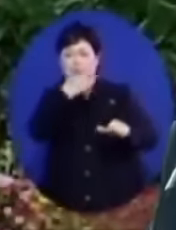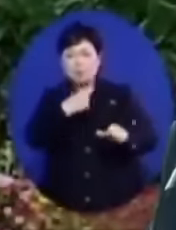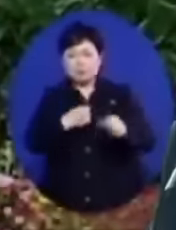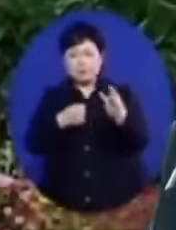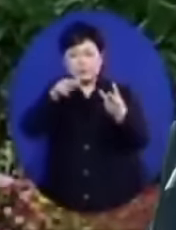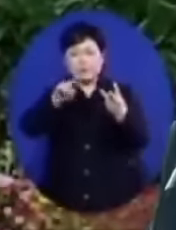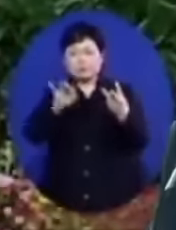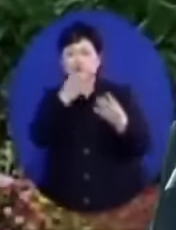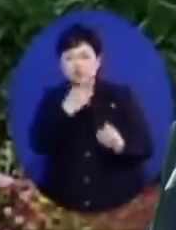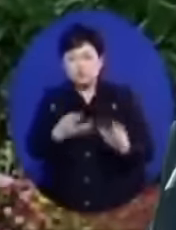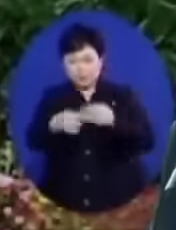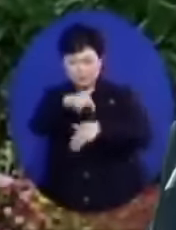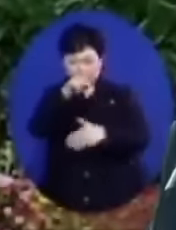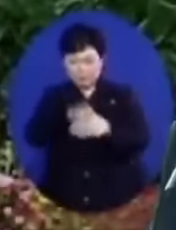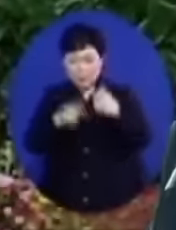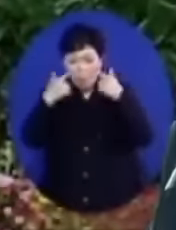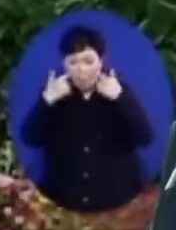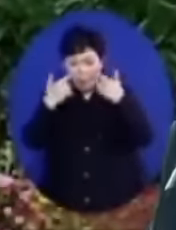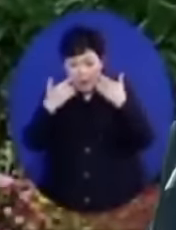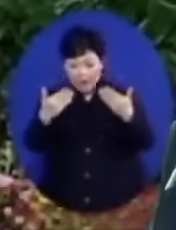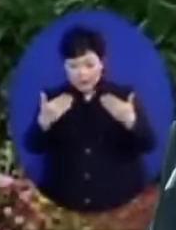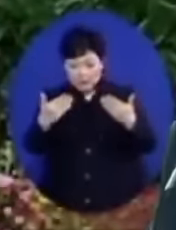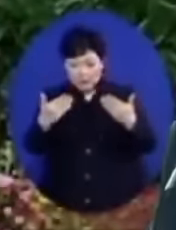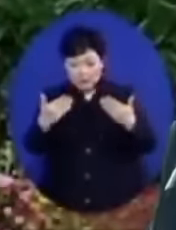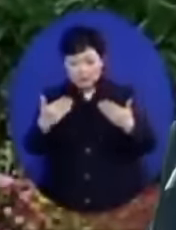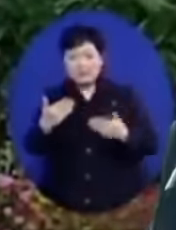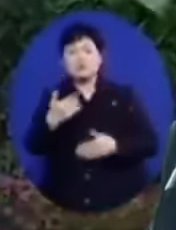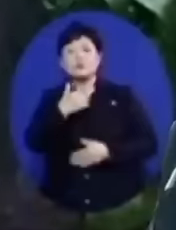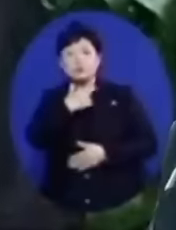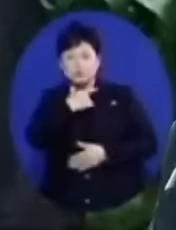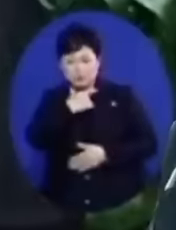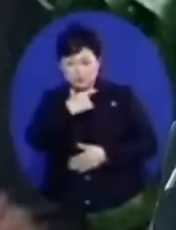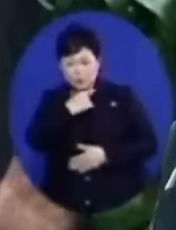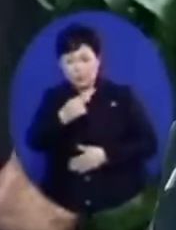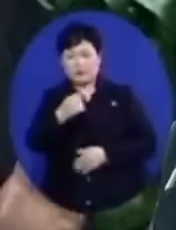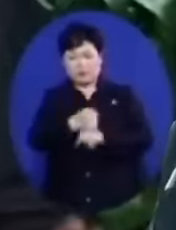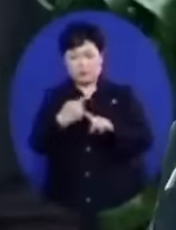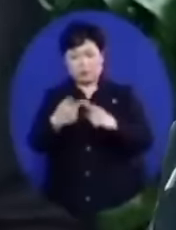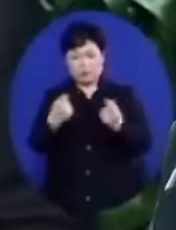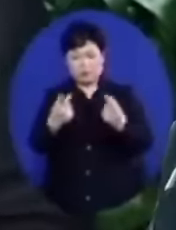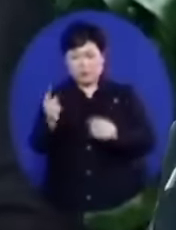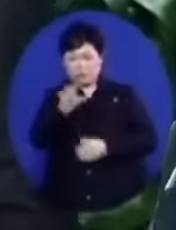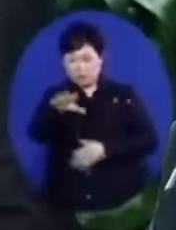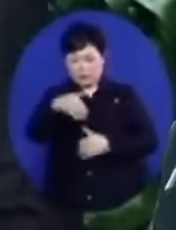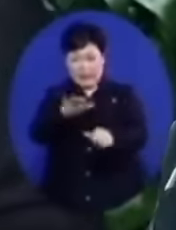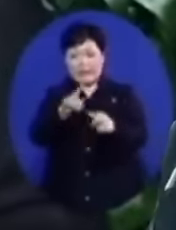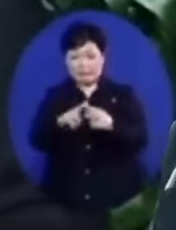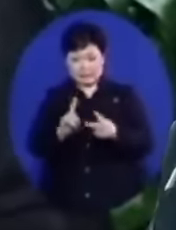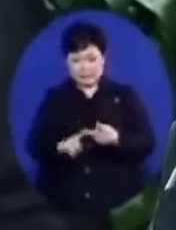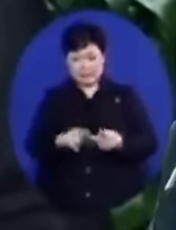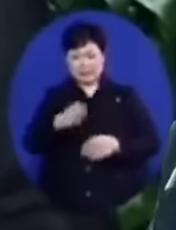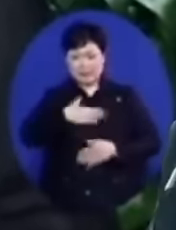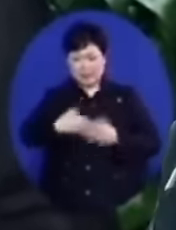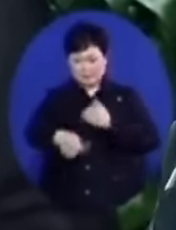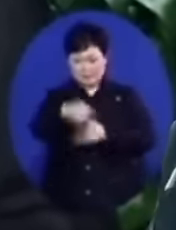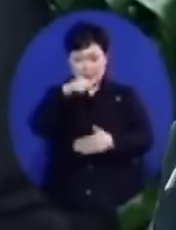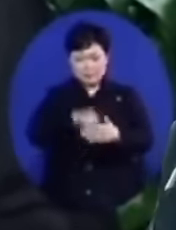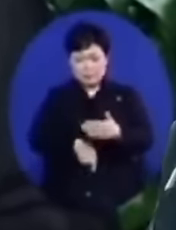삼중축복을 마음속에 확인해보고 가기 위한 것입니다. 우리가 어디를 가든지 내